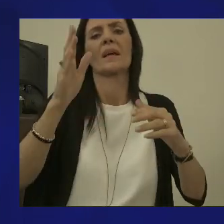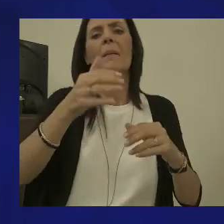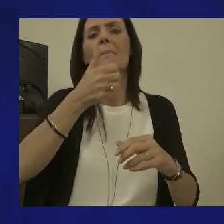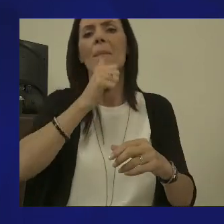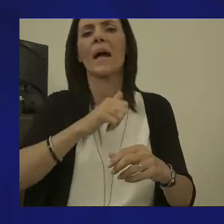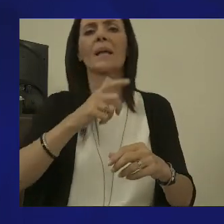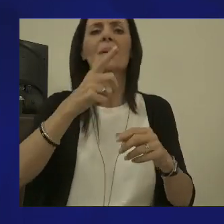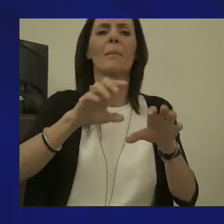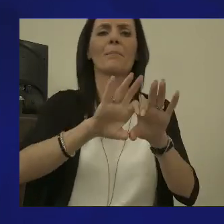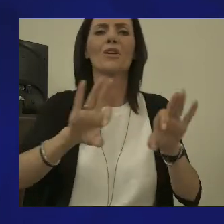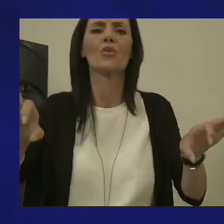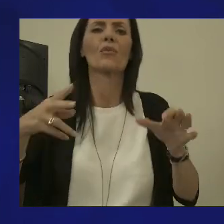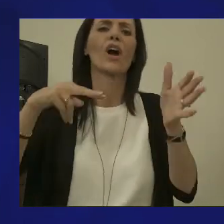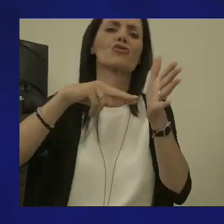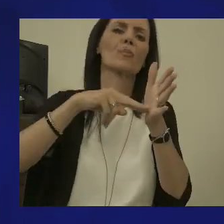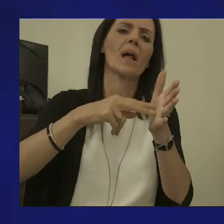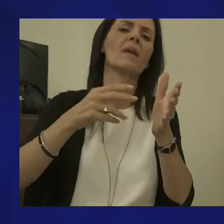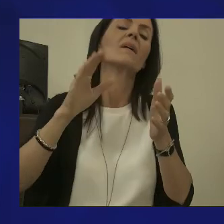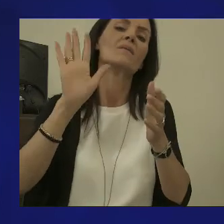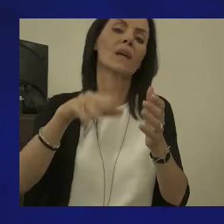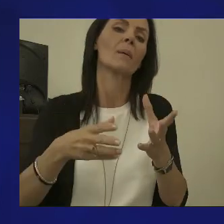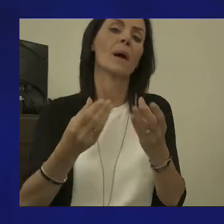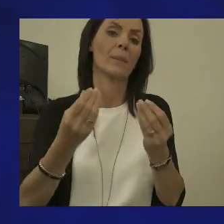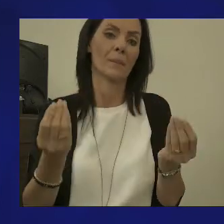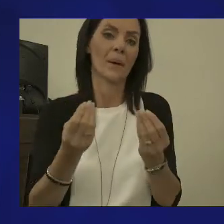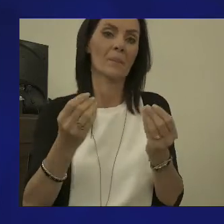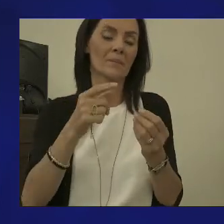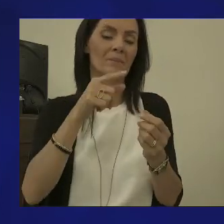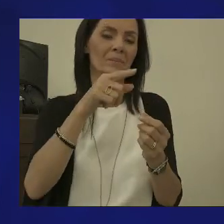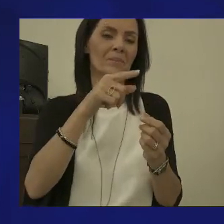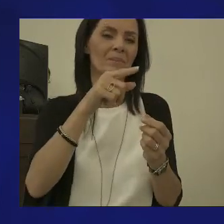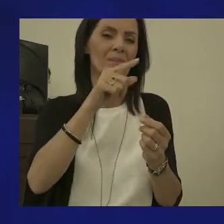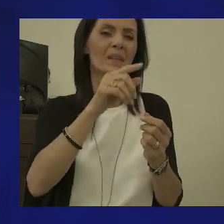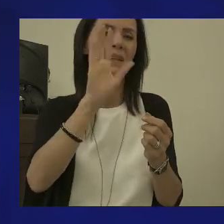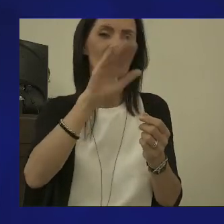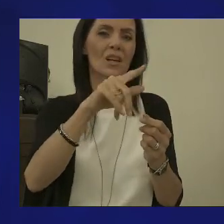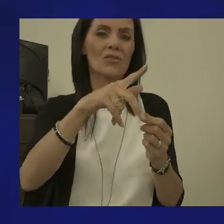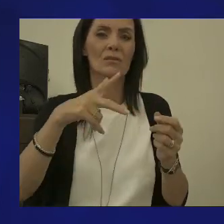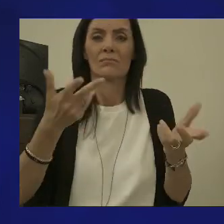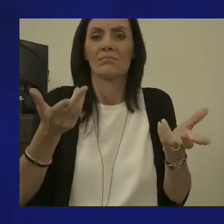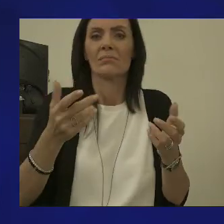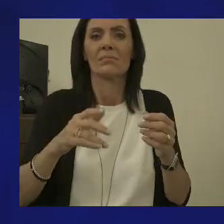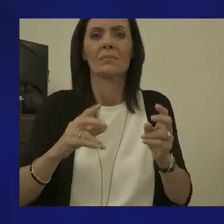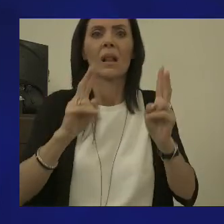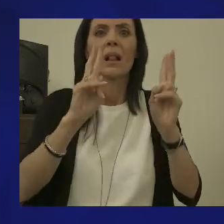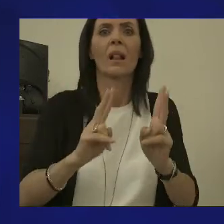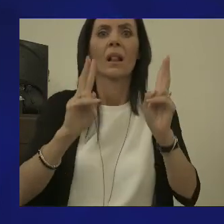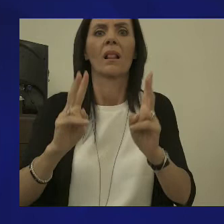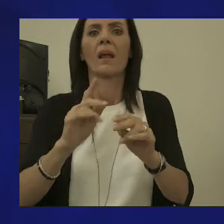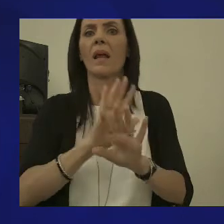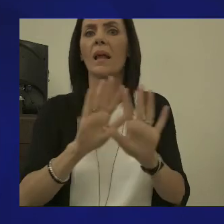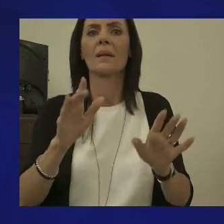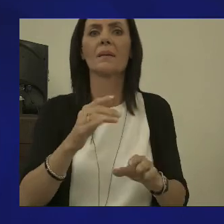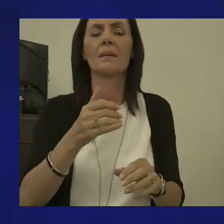גם החשמל. אנחנו מדברים על זה שהרבה פעמים דווקא מהרחוב הזה מתחילים לנו כל הפסקות המים והחשמל בשכונה, כאילו